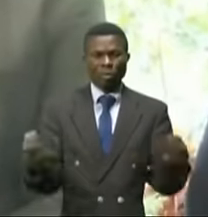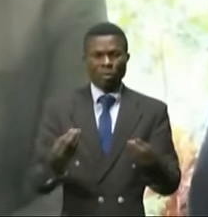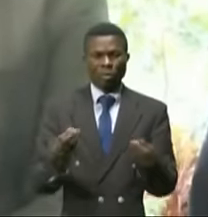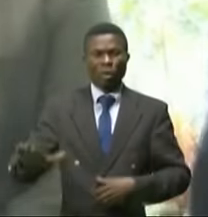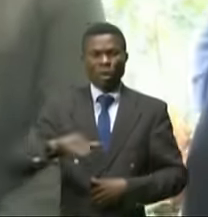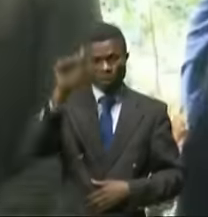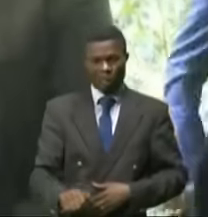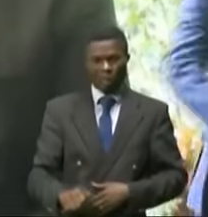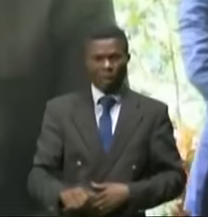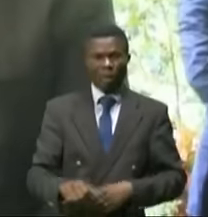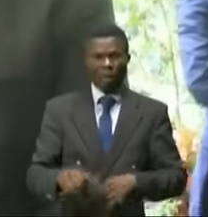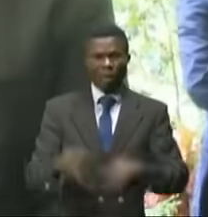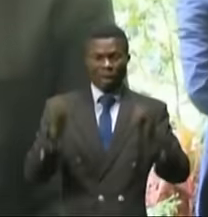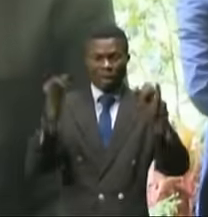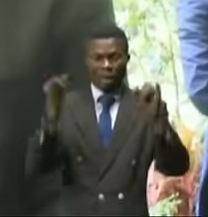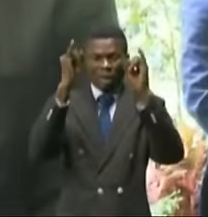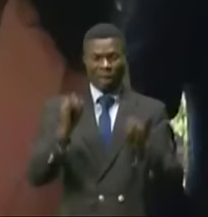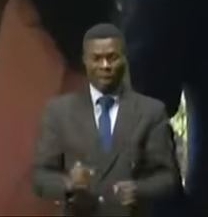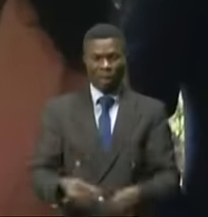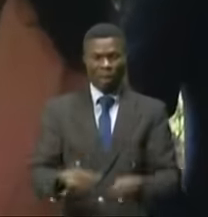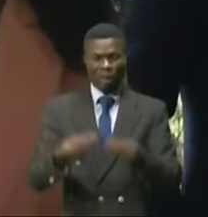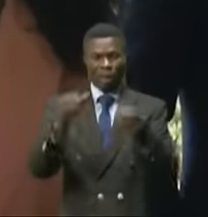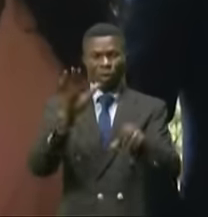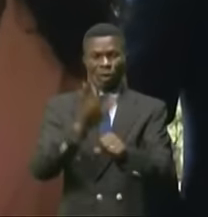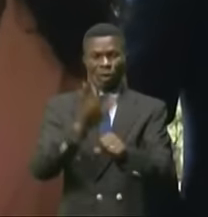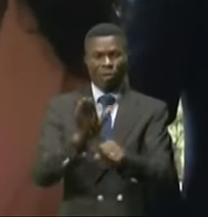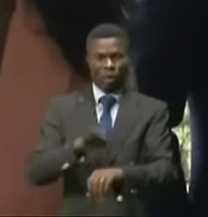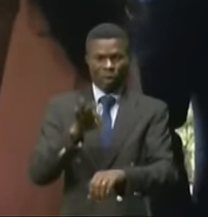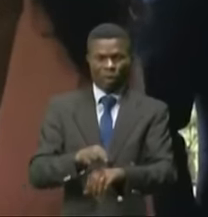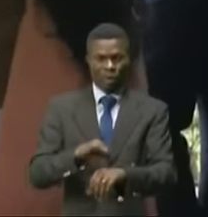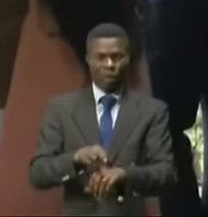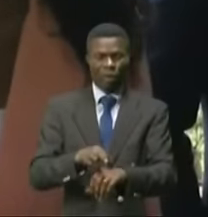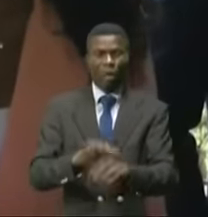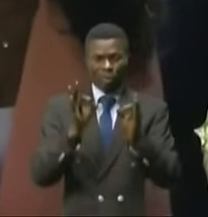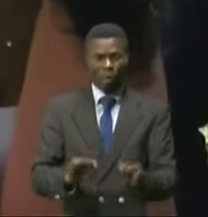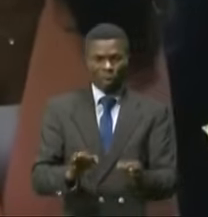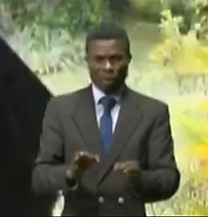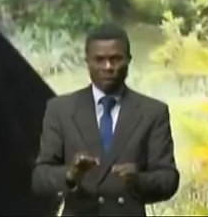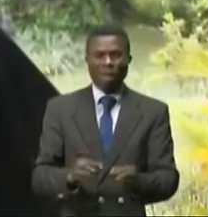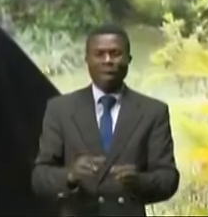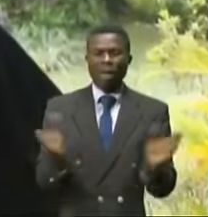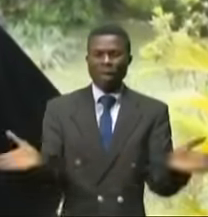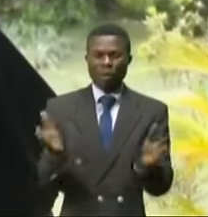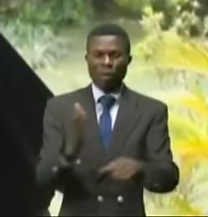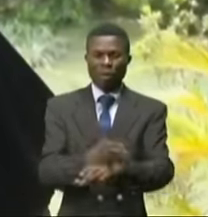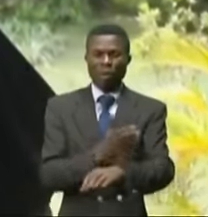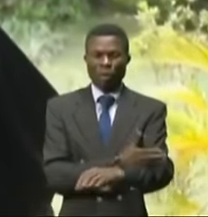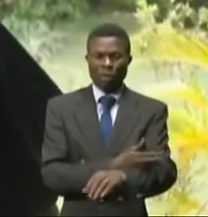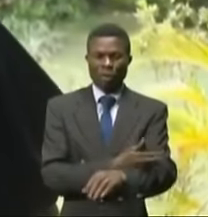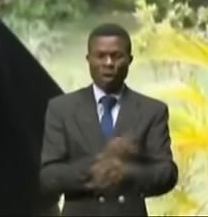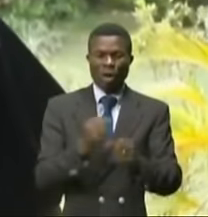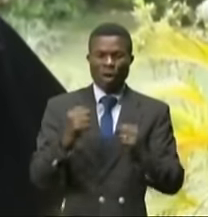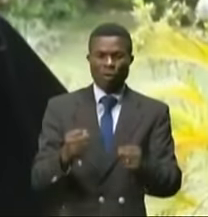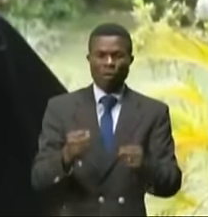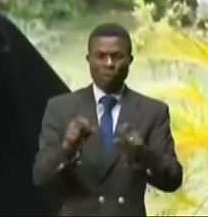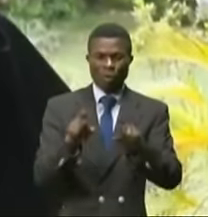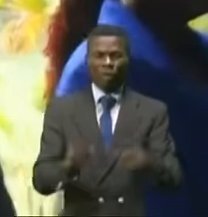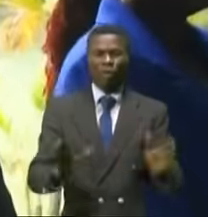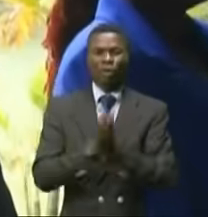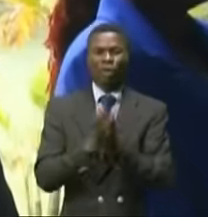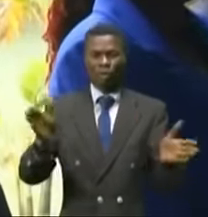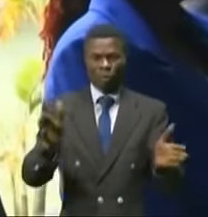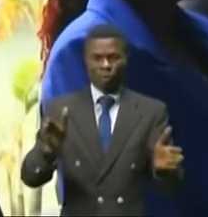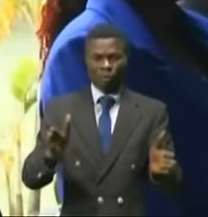la digitalisation offre des opportunités sans et peut stimuler une croissance plus durable et inclusive